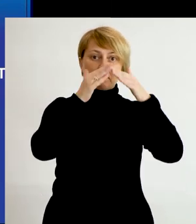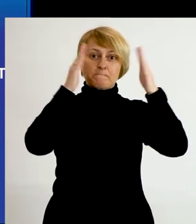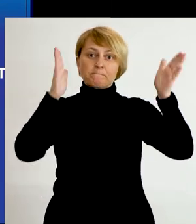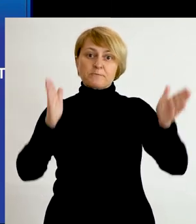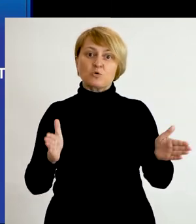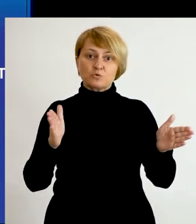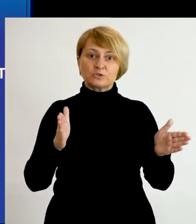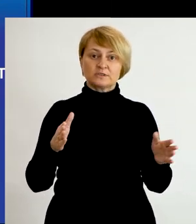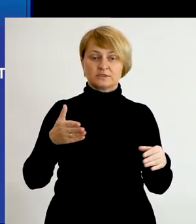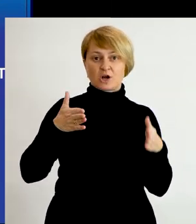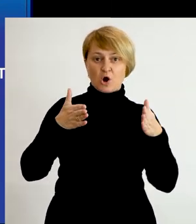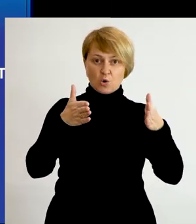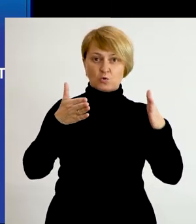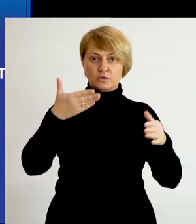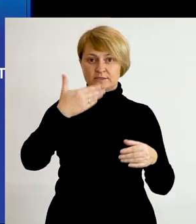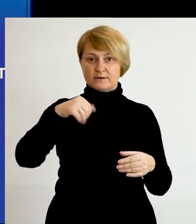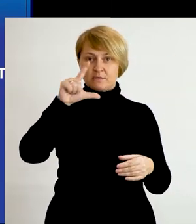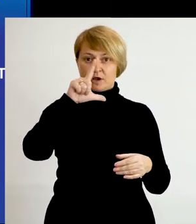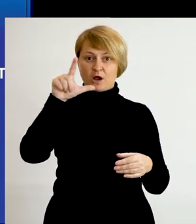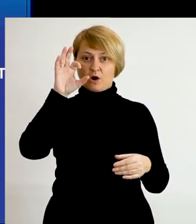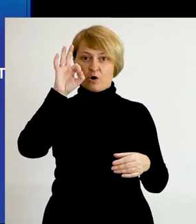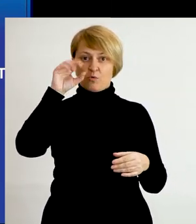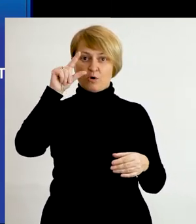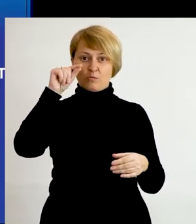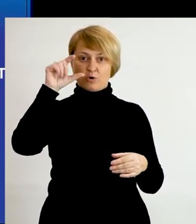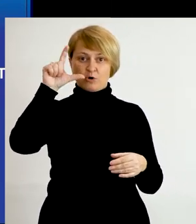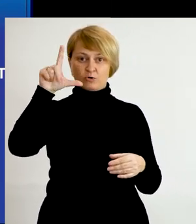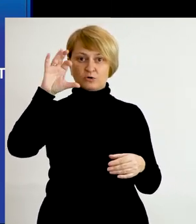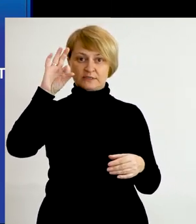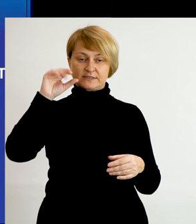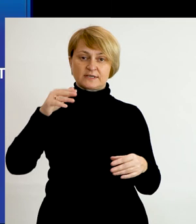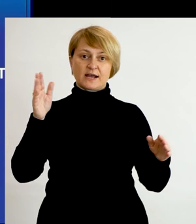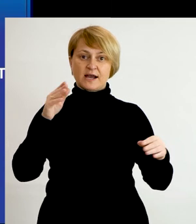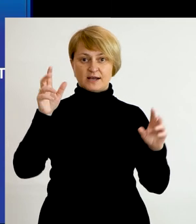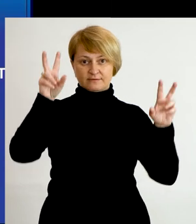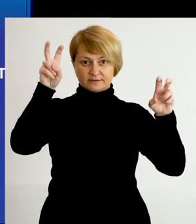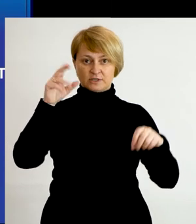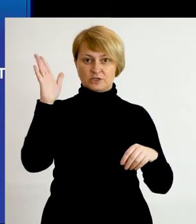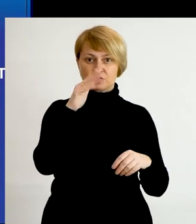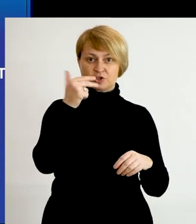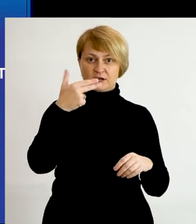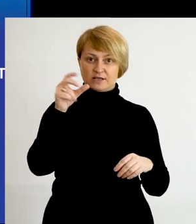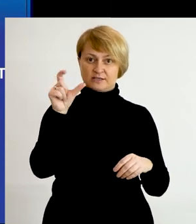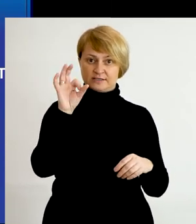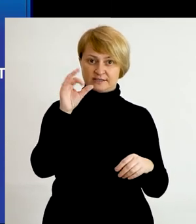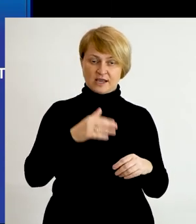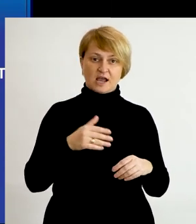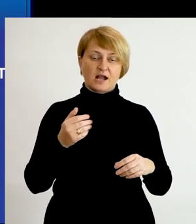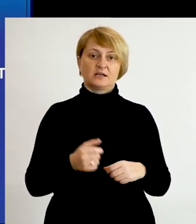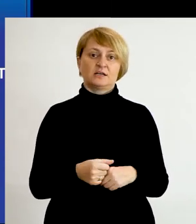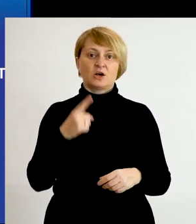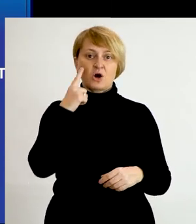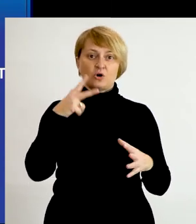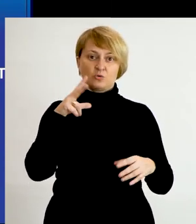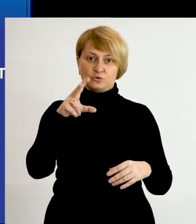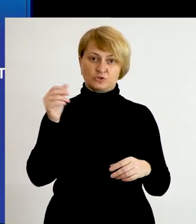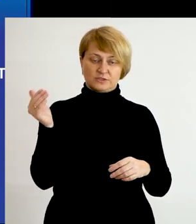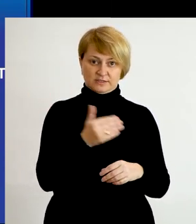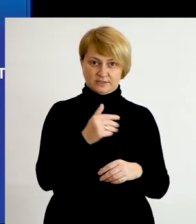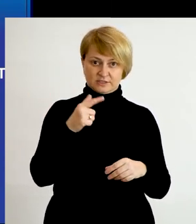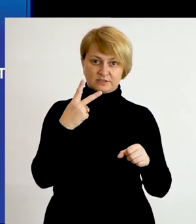Ocieplenie budynku, szansa na Małopolskiej. Kolejna inwestycja w czyste powietrze, około 800 tysięcy chcemy wydać w